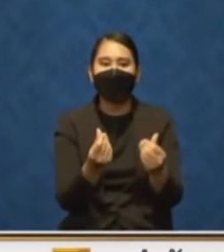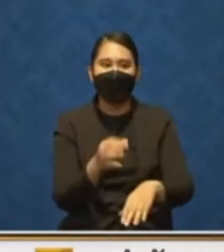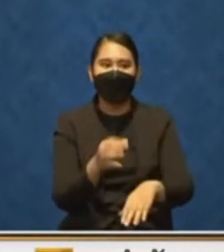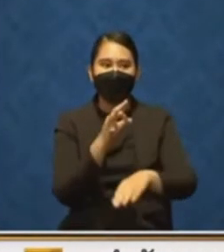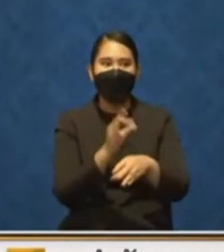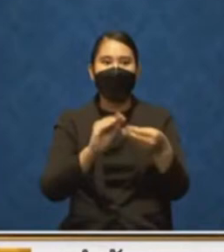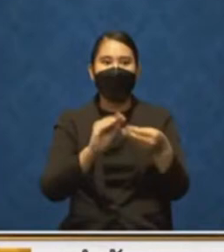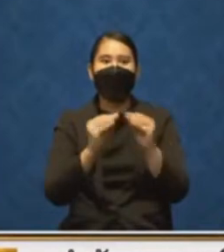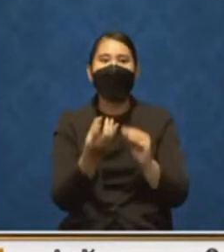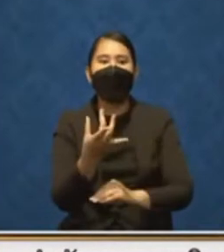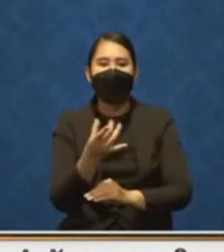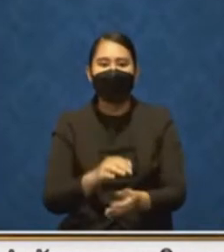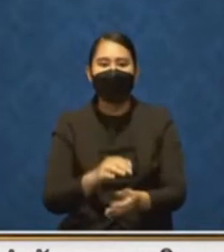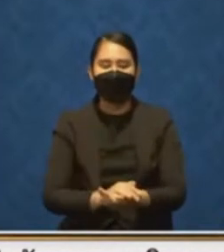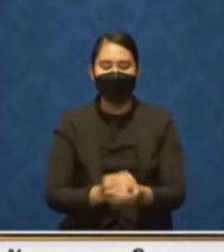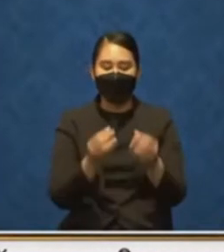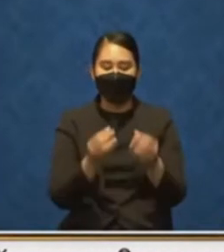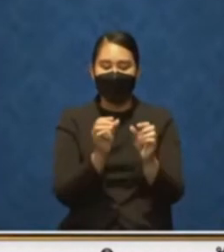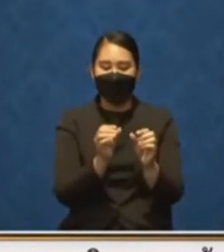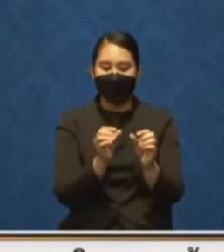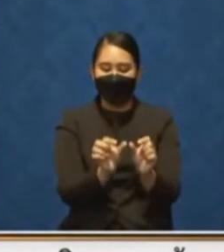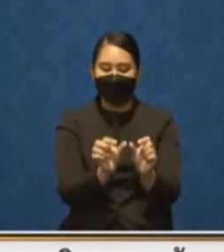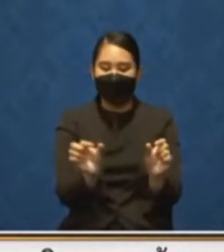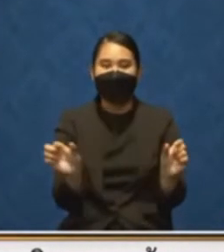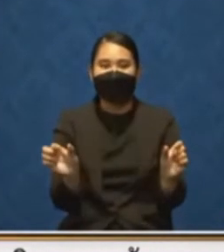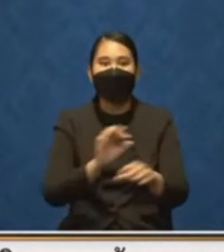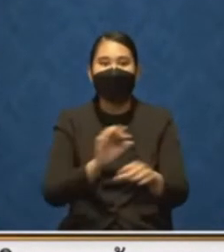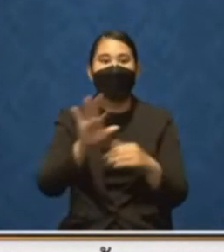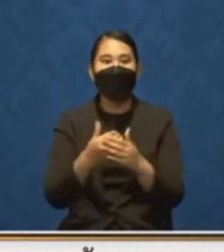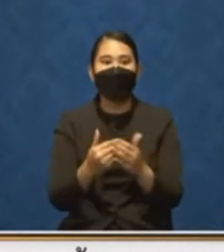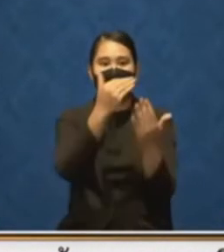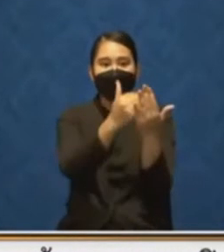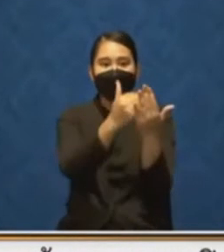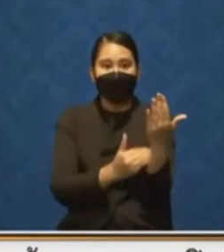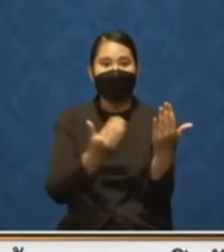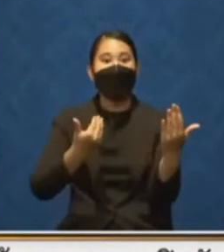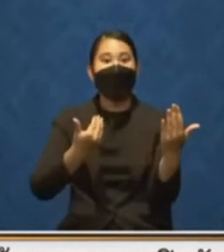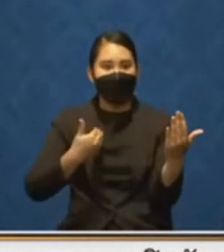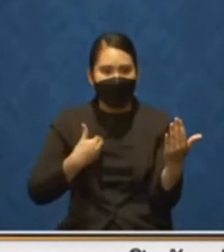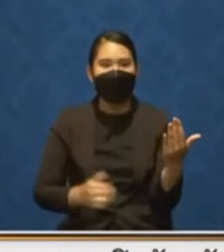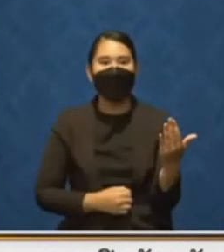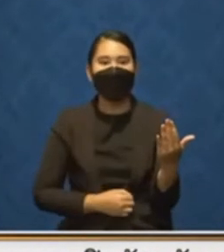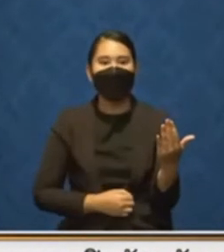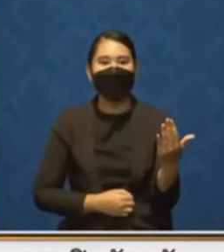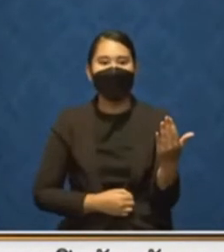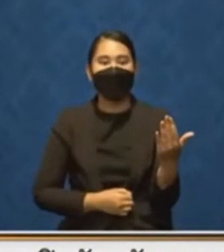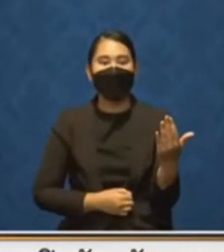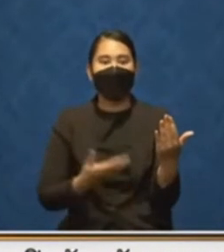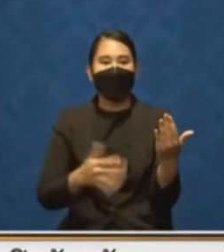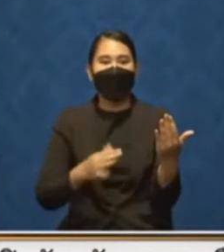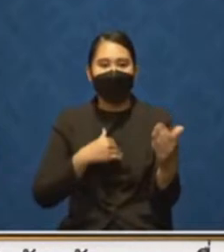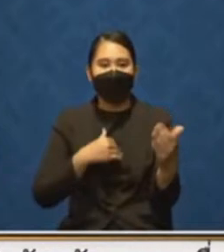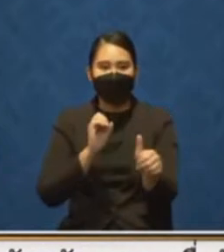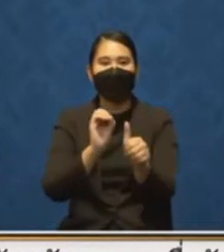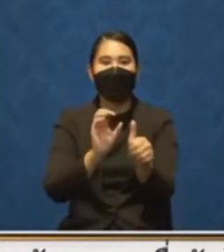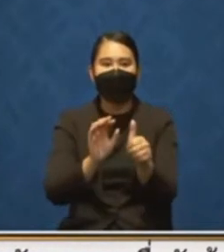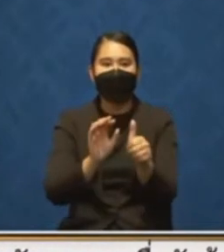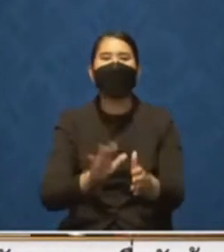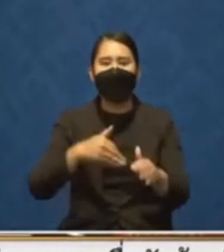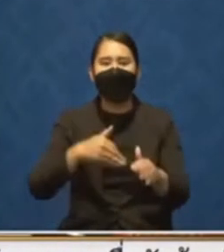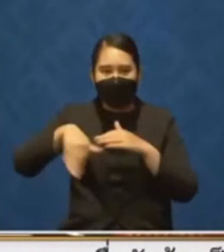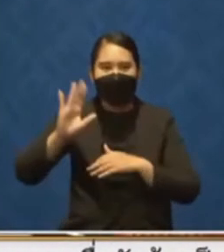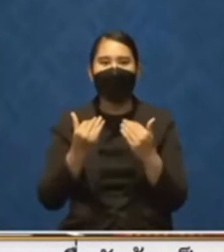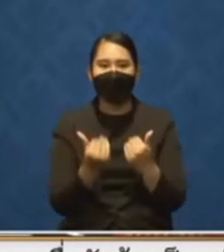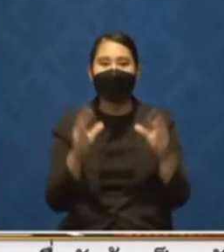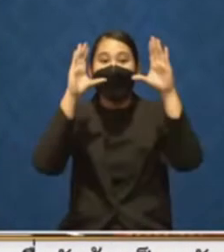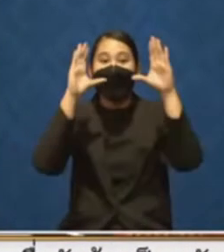เลข Serialอะไหล่มีรุ่นไหนบ้างทั้งหมดอยู่ในมือผมอยู่นี่เหรอครับแล้วจริงๆแล้วผมอยากจะแนะนำให้ท่านไปตั้งแต่วันนี้ที่อยู่